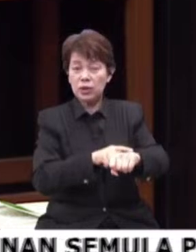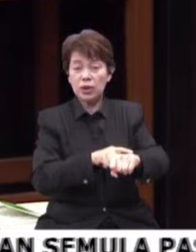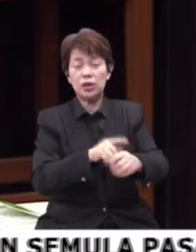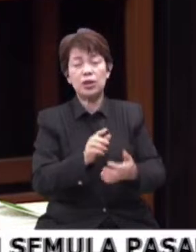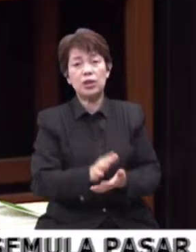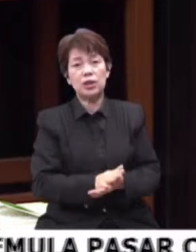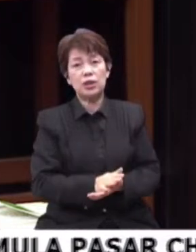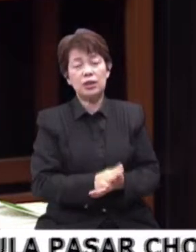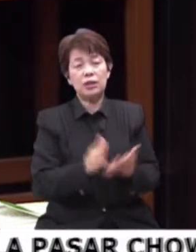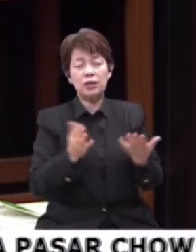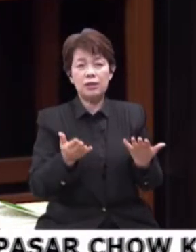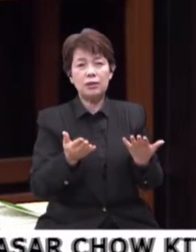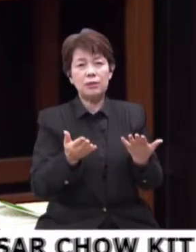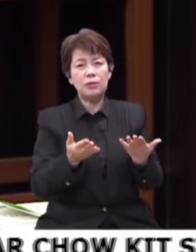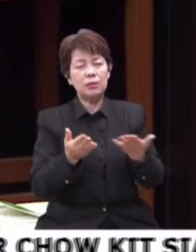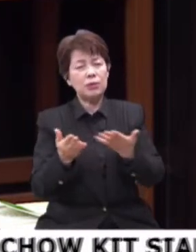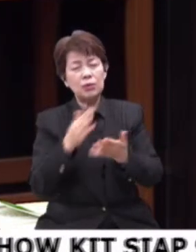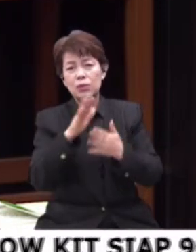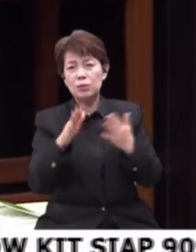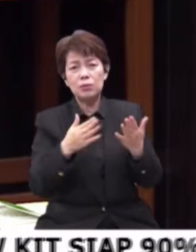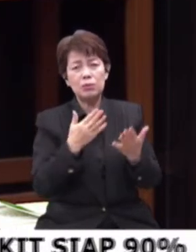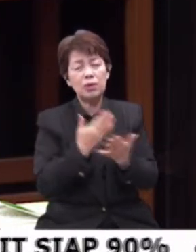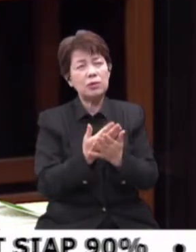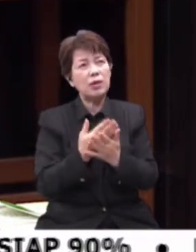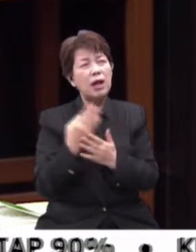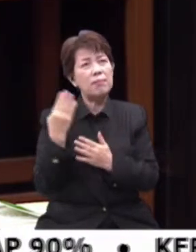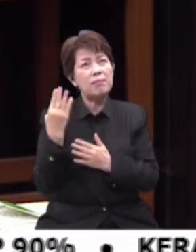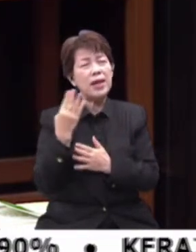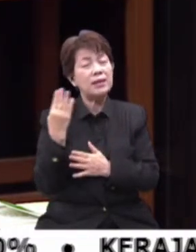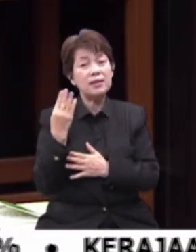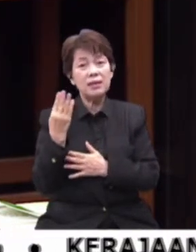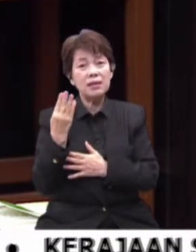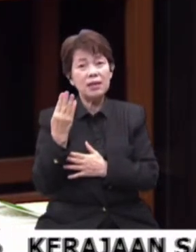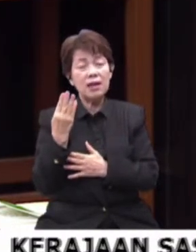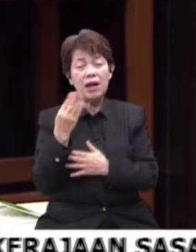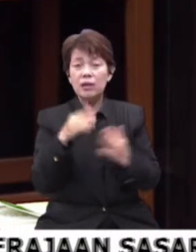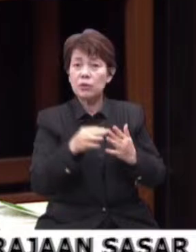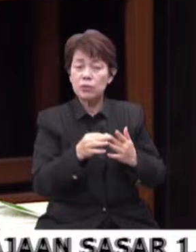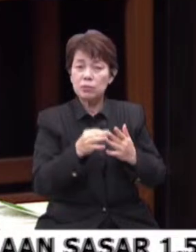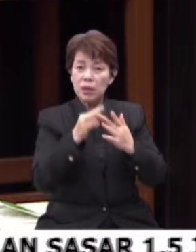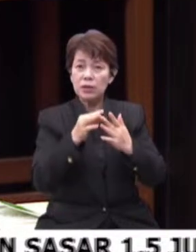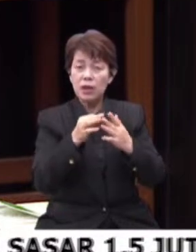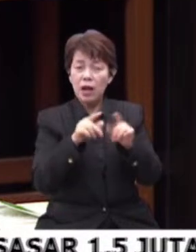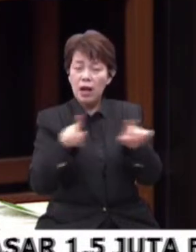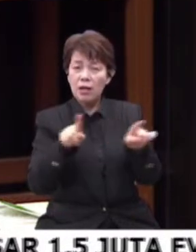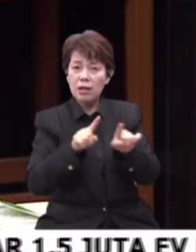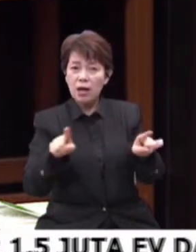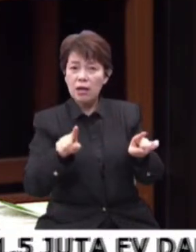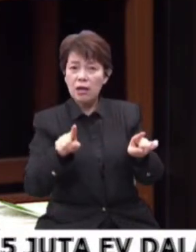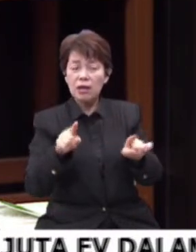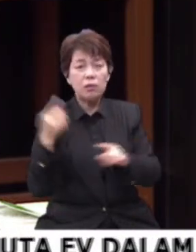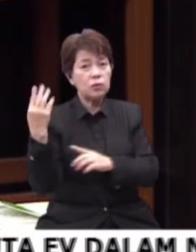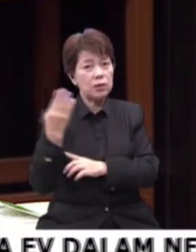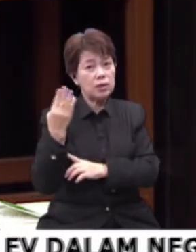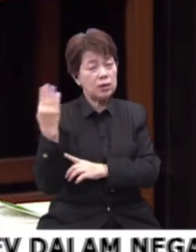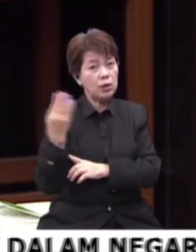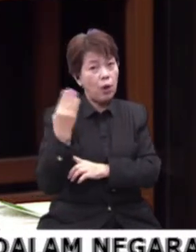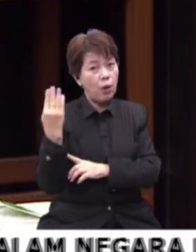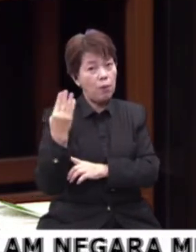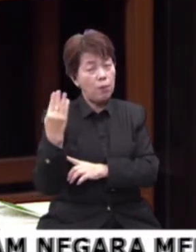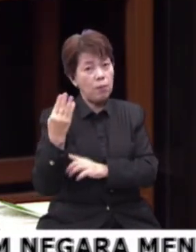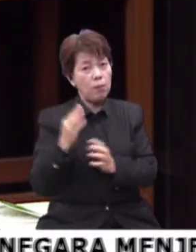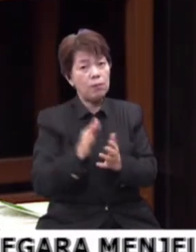sesuatu yang sudah menjadi not ataupun Exception kalau udah jadi 6 artinya masalah itu kita udah